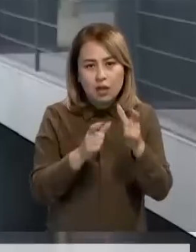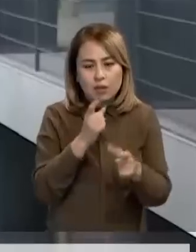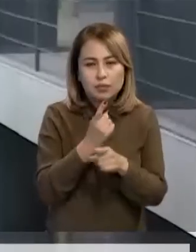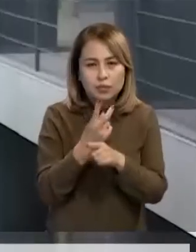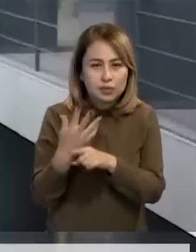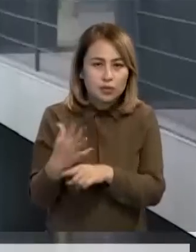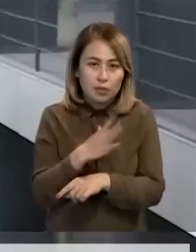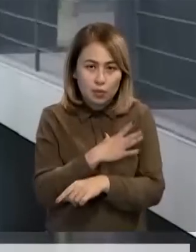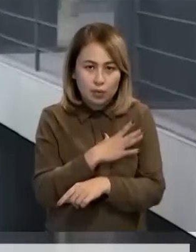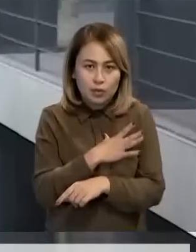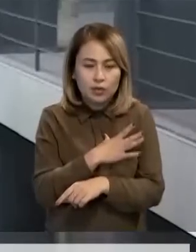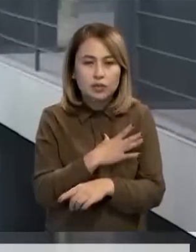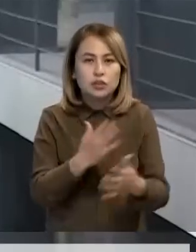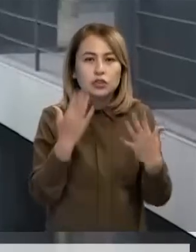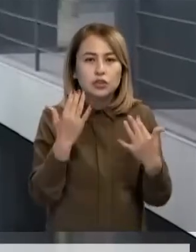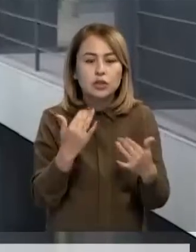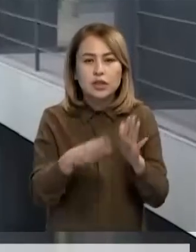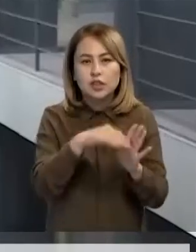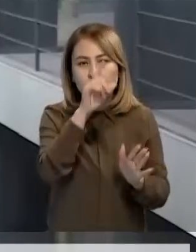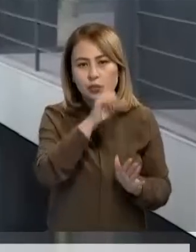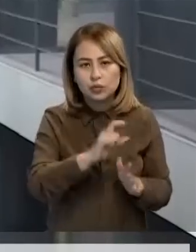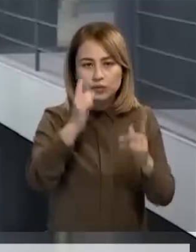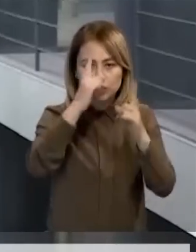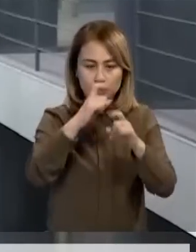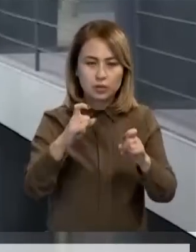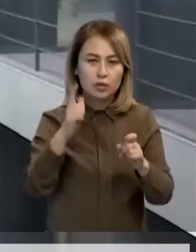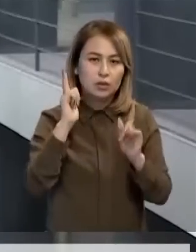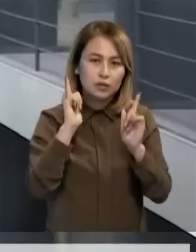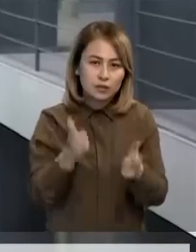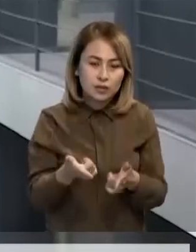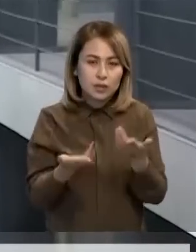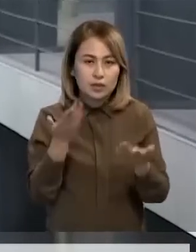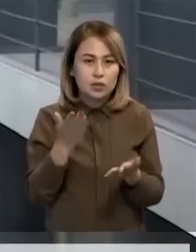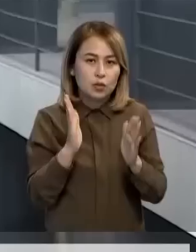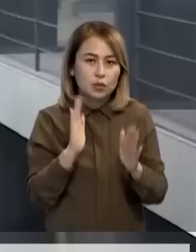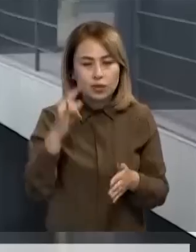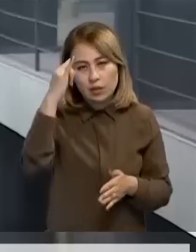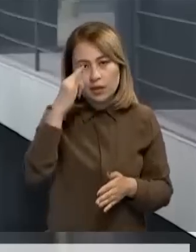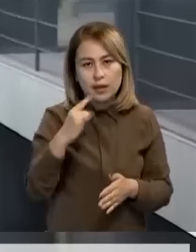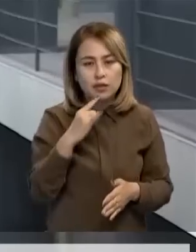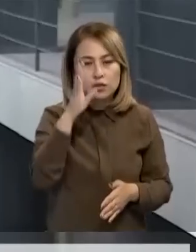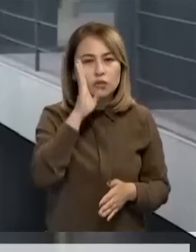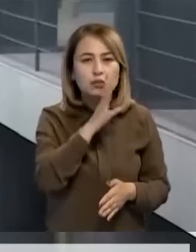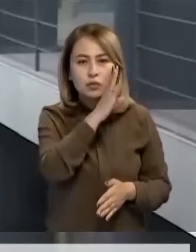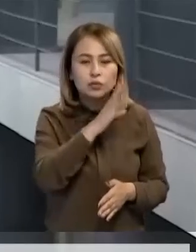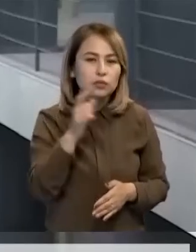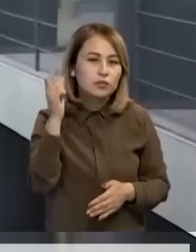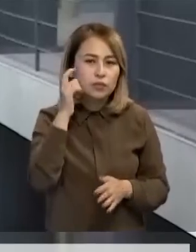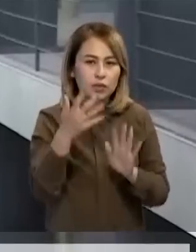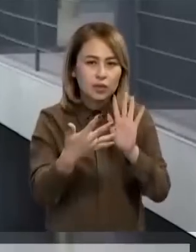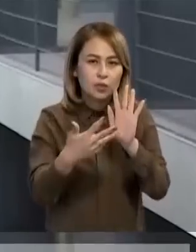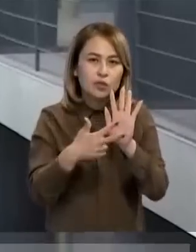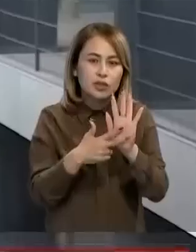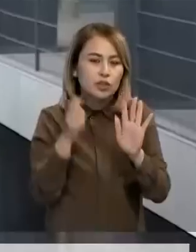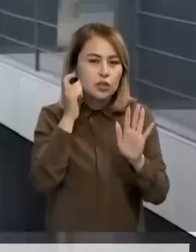мәрте қаралған болатын. Депутаттың сауалына үкімет құлақ түрсе, бұдан былай қазақстандық аналар зейнеткерлікке 58